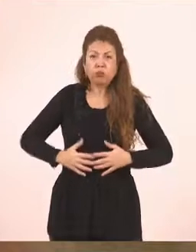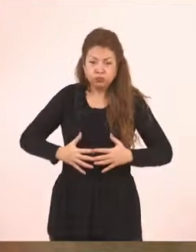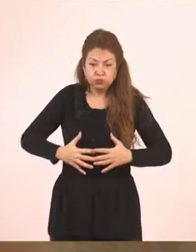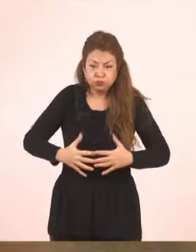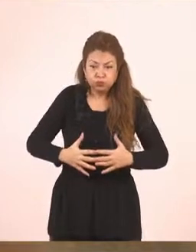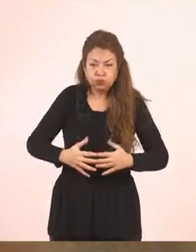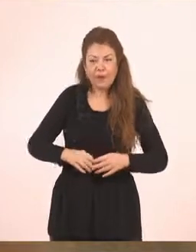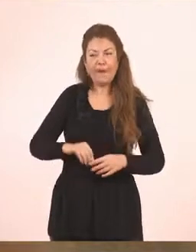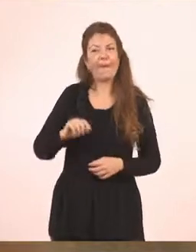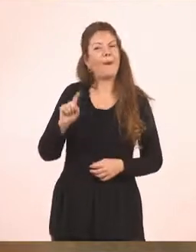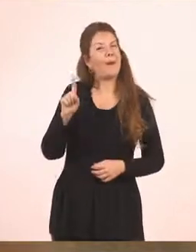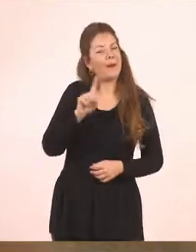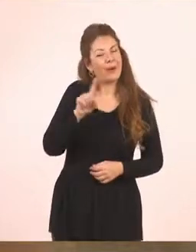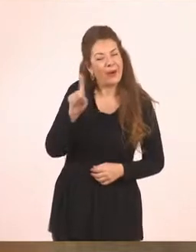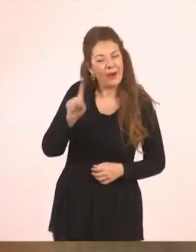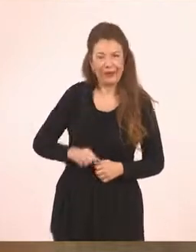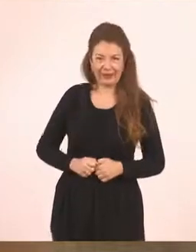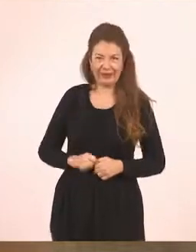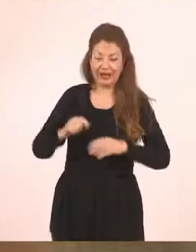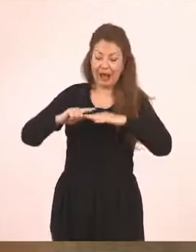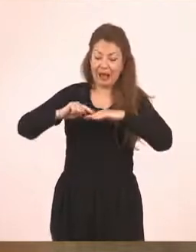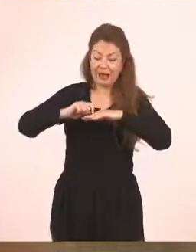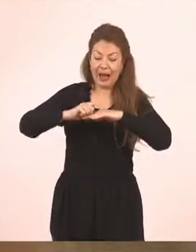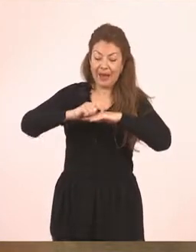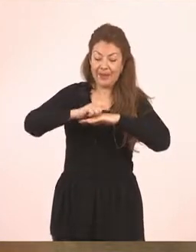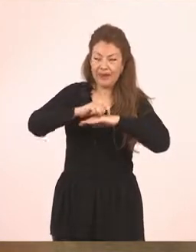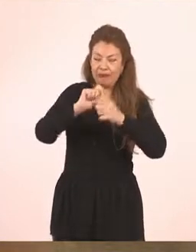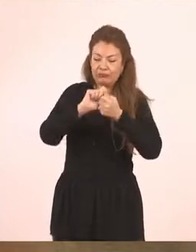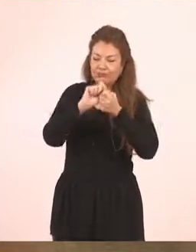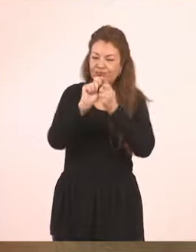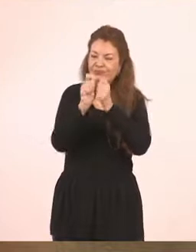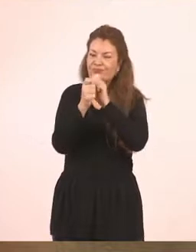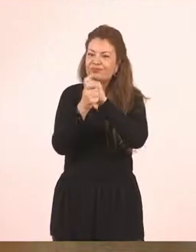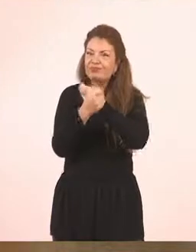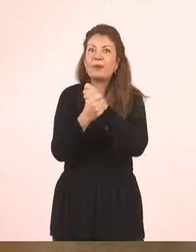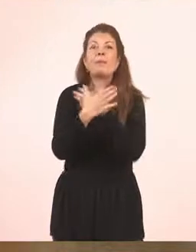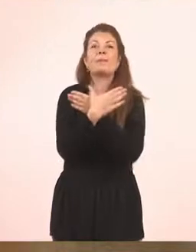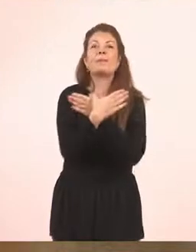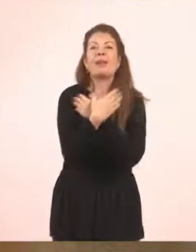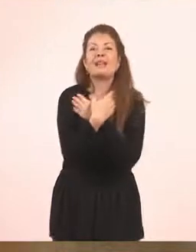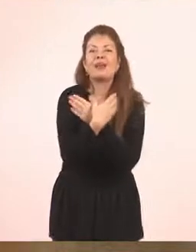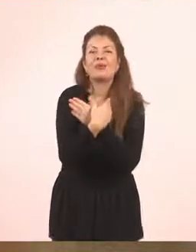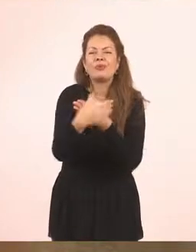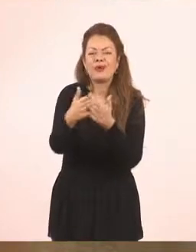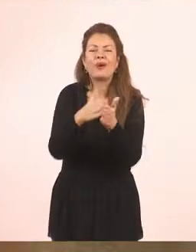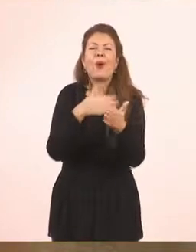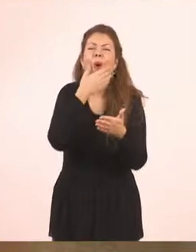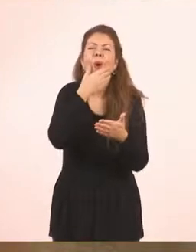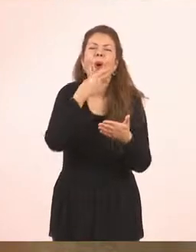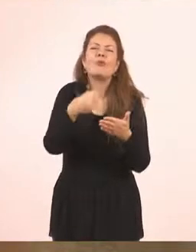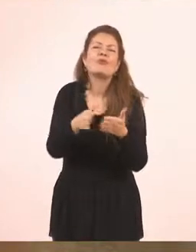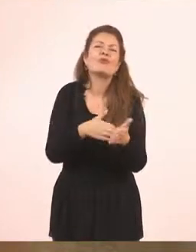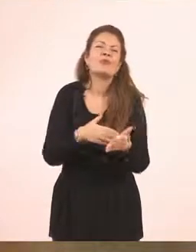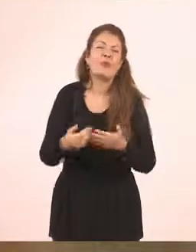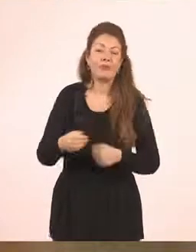Όχι. Έγινε μια υπέροχη, πολύχρωμη πεταλούδα. Θες να τη φτιάξουμε? Ναι,